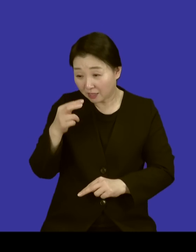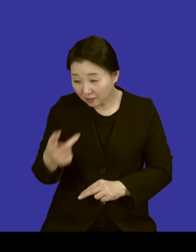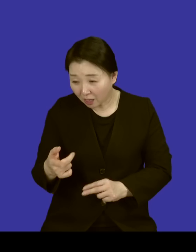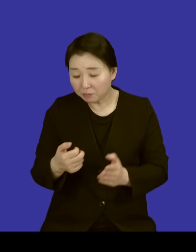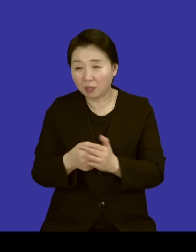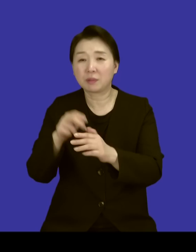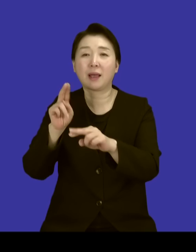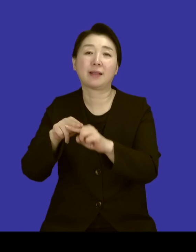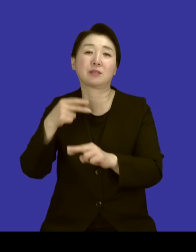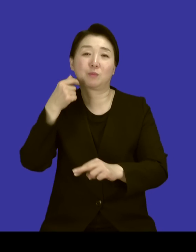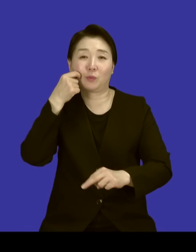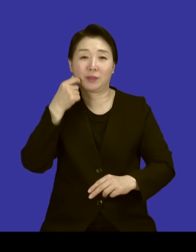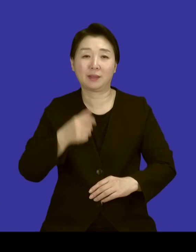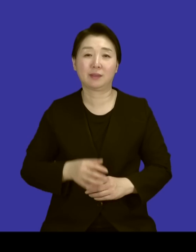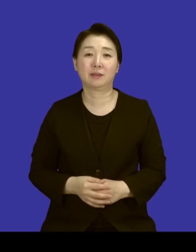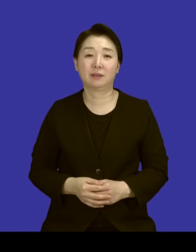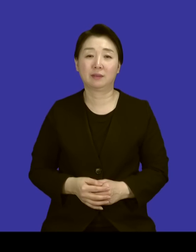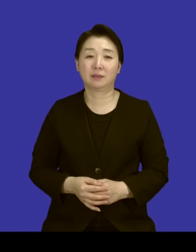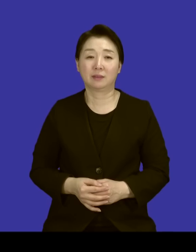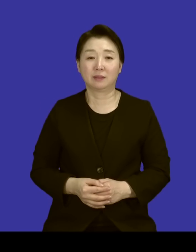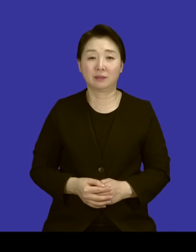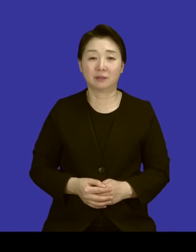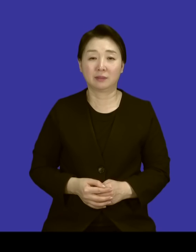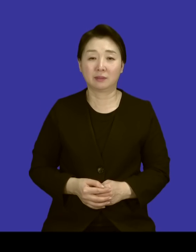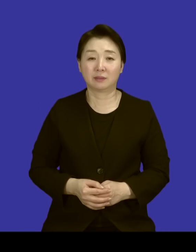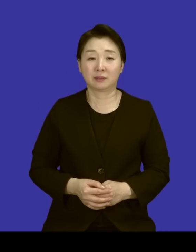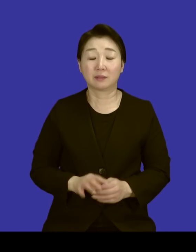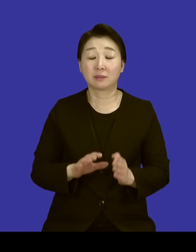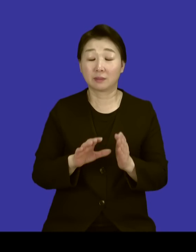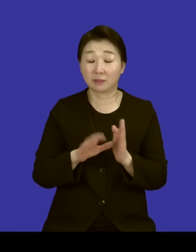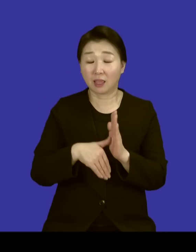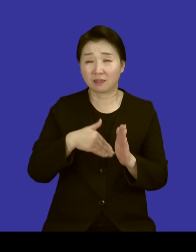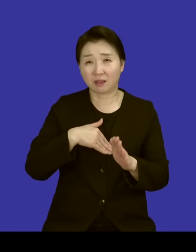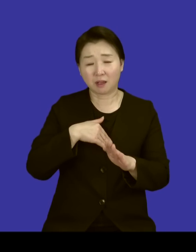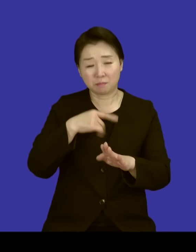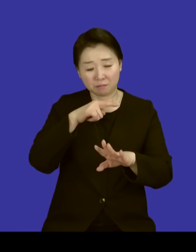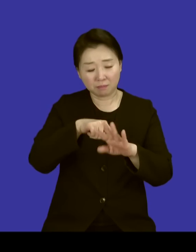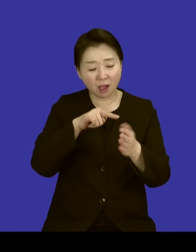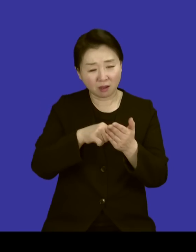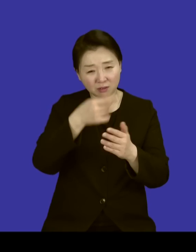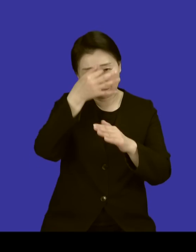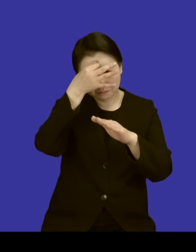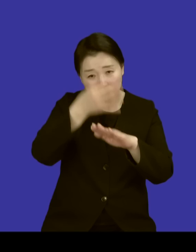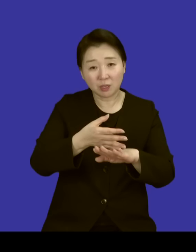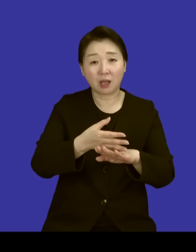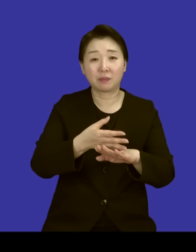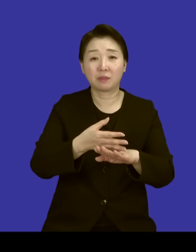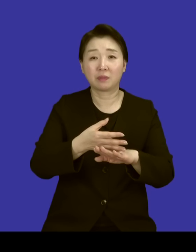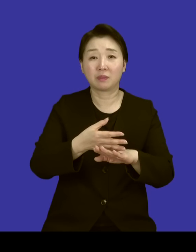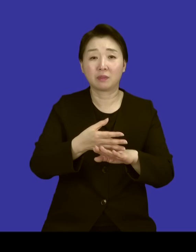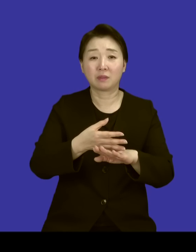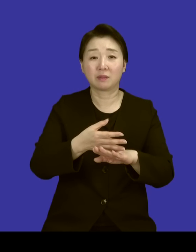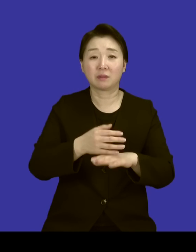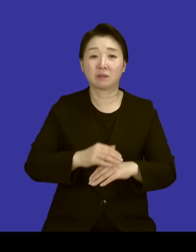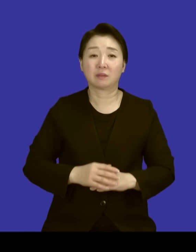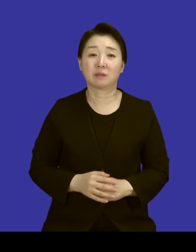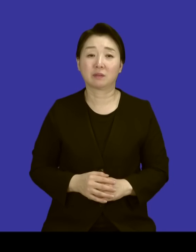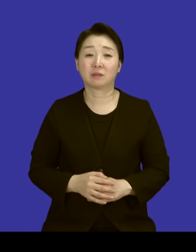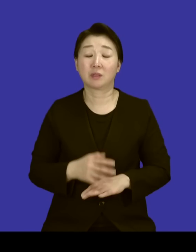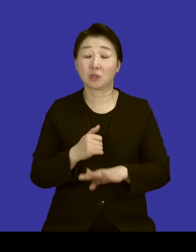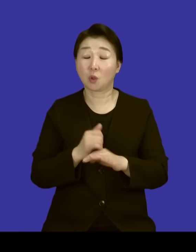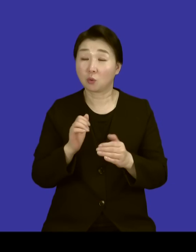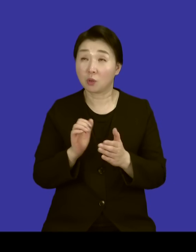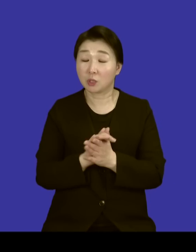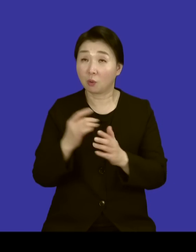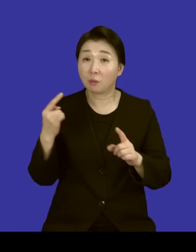못 앉으시는 거예요. 그래서 제가 그때 너무 미안하고 죄송한 마음에 기도를 바꿨어요. 네. 꽉